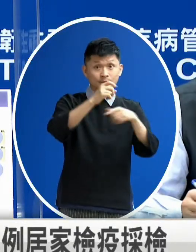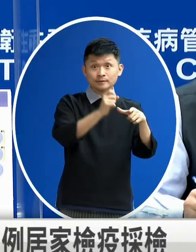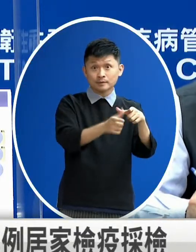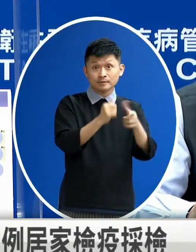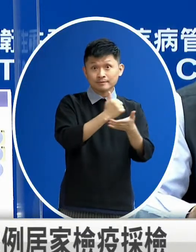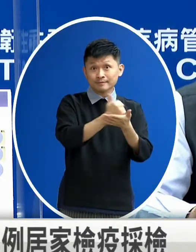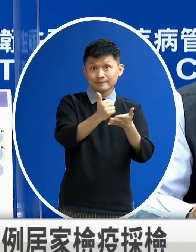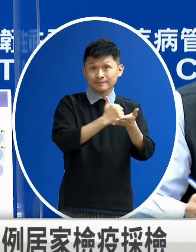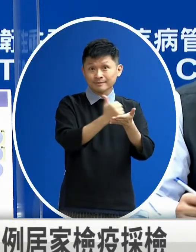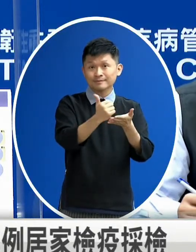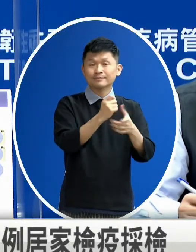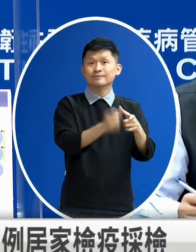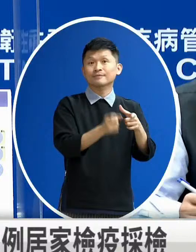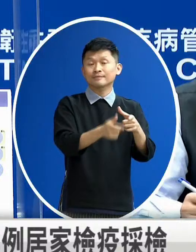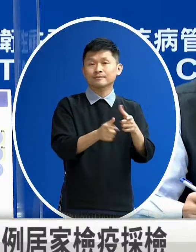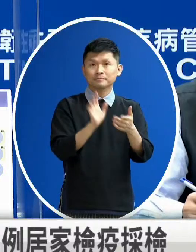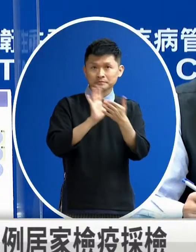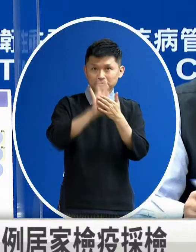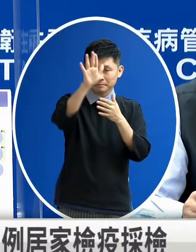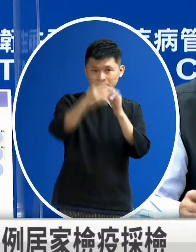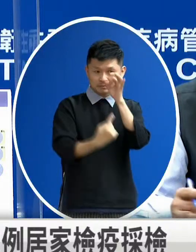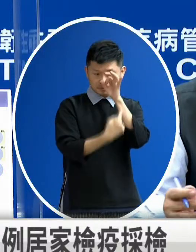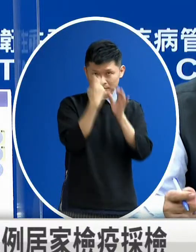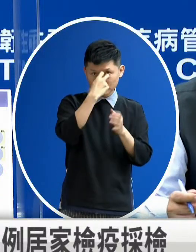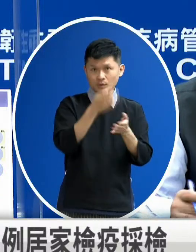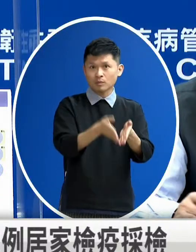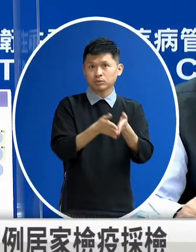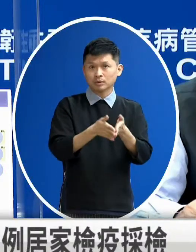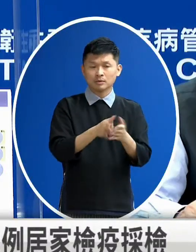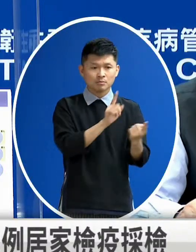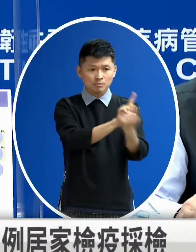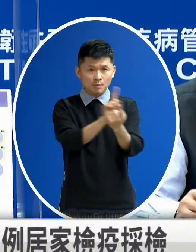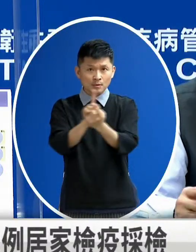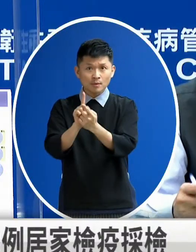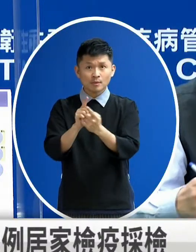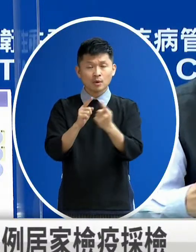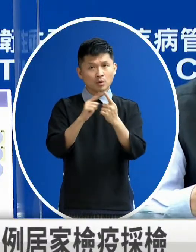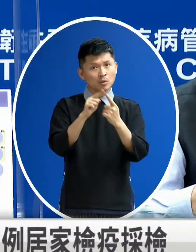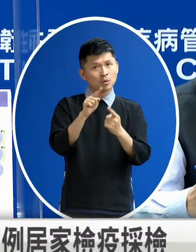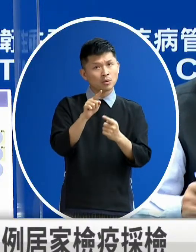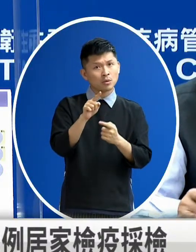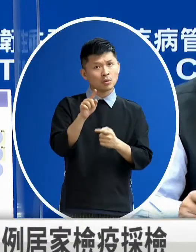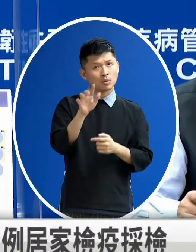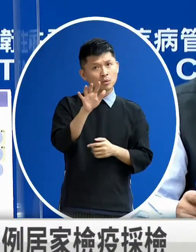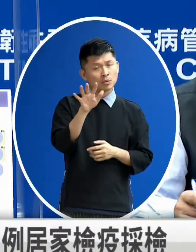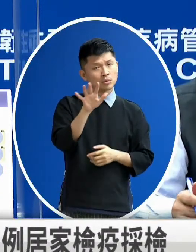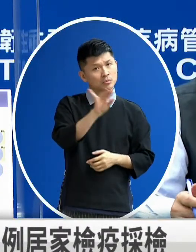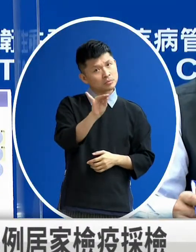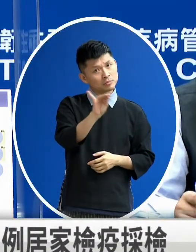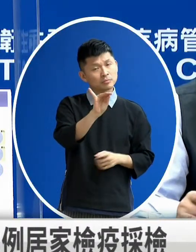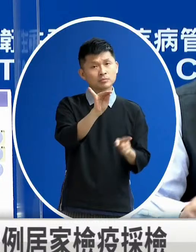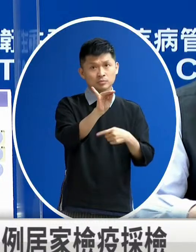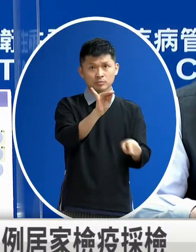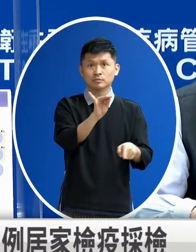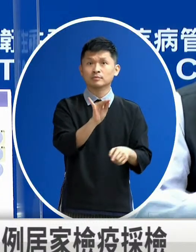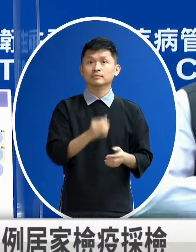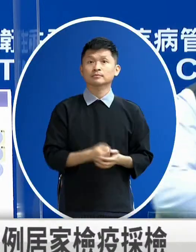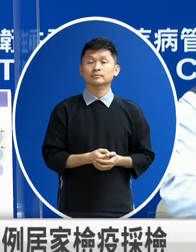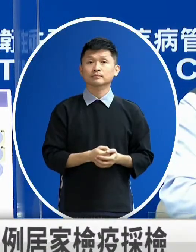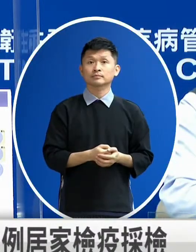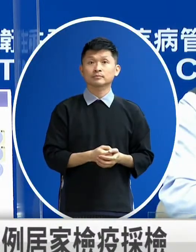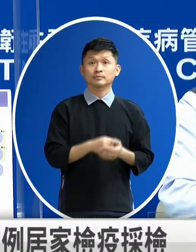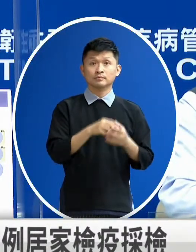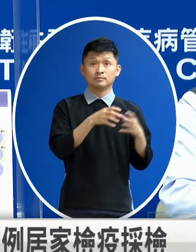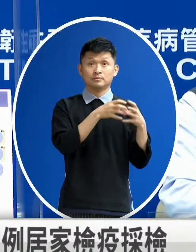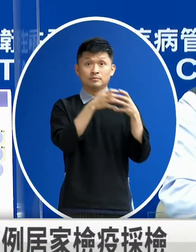续的裁检大家知道，就是说它里面被框列5天的人大概有1000位，然后再送